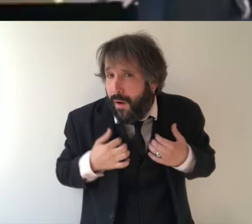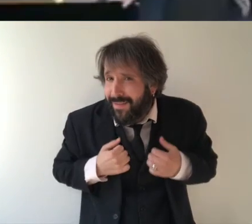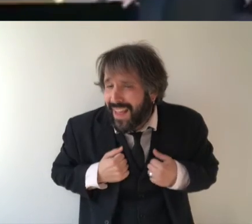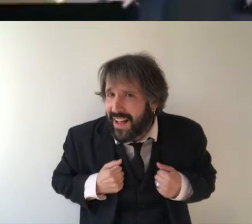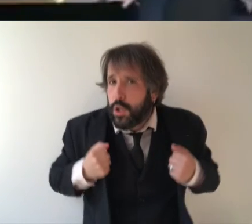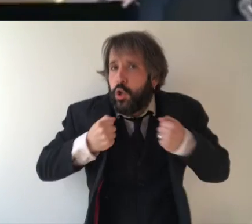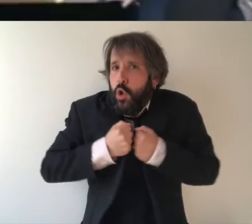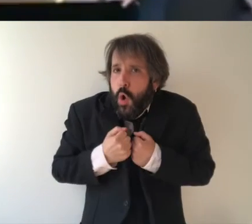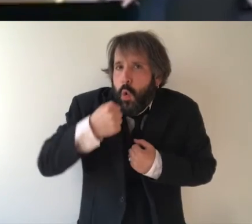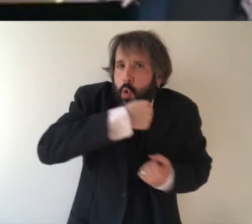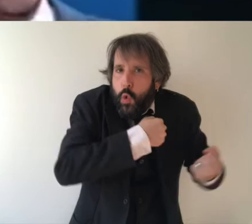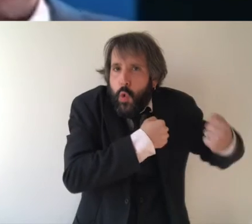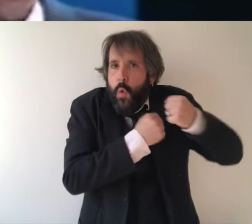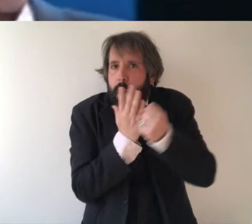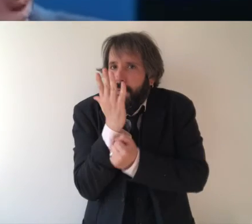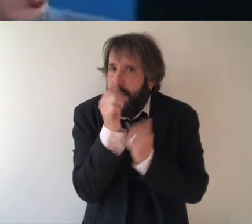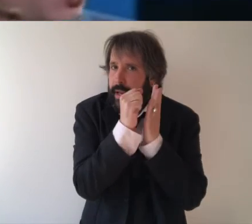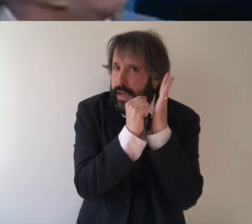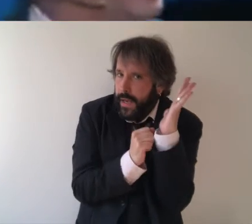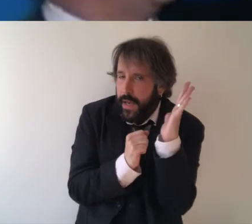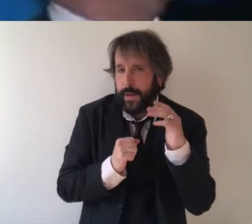il faut bien te